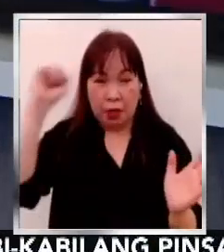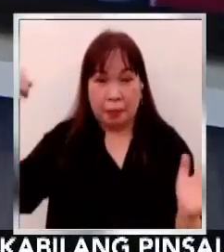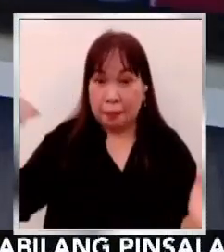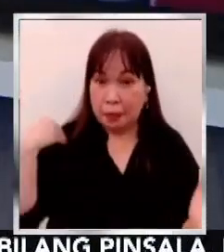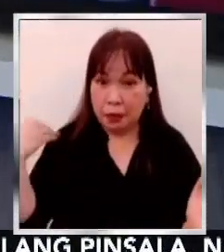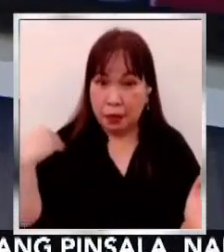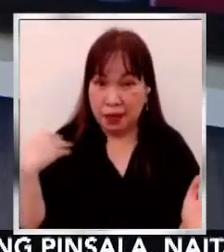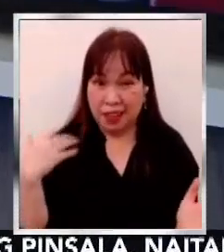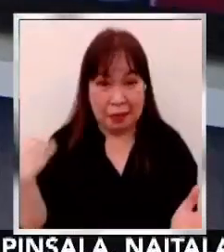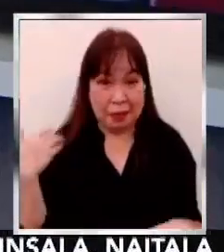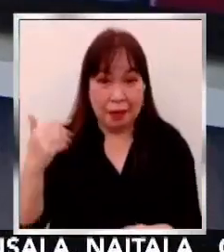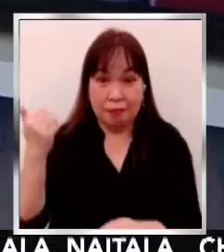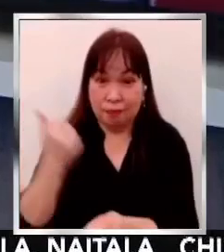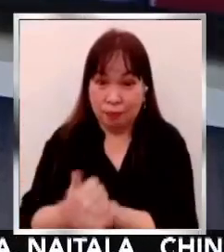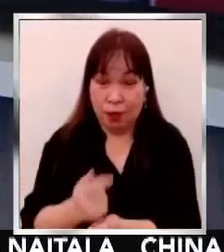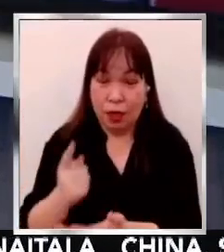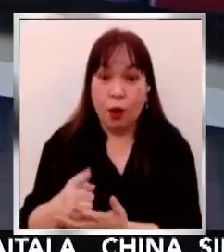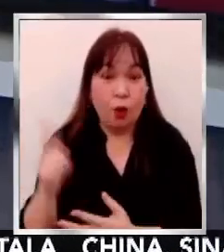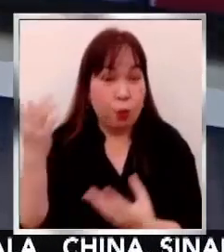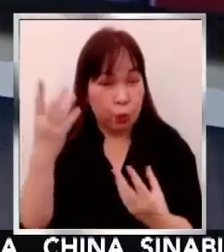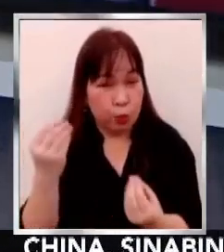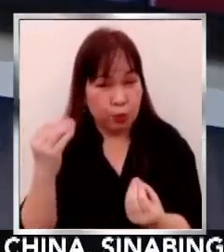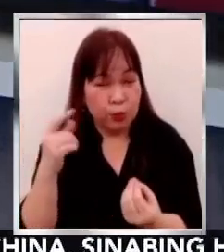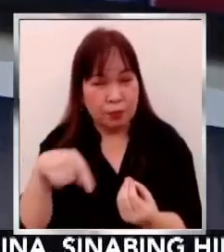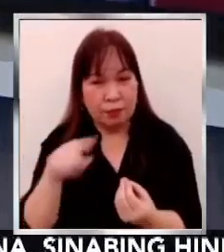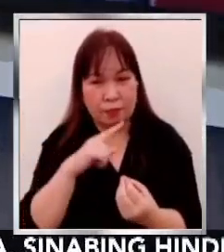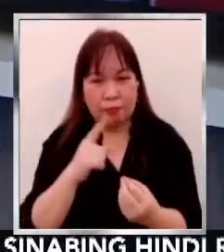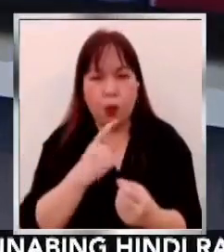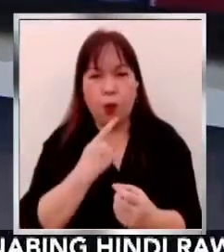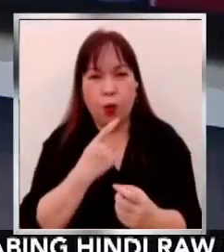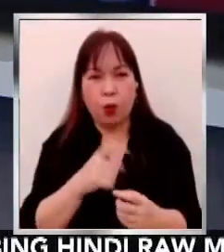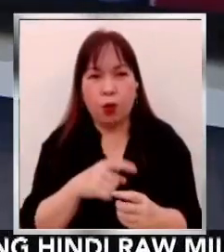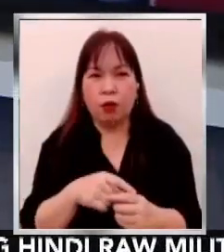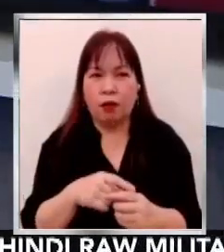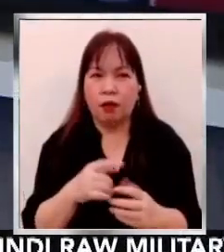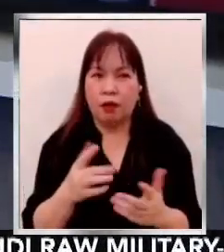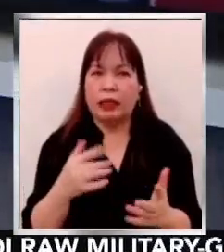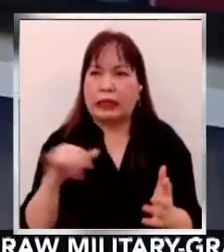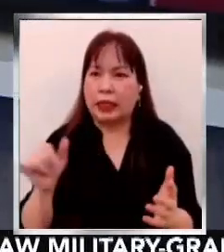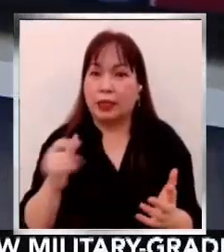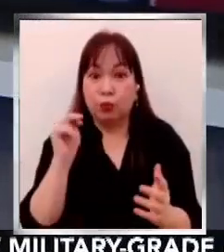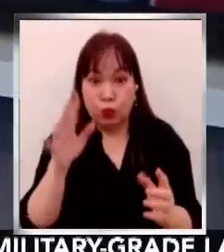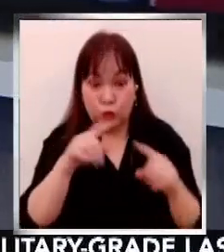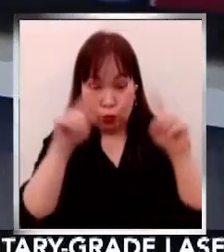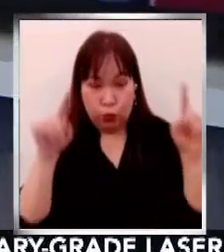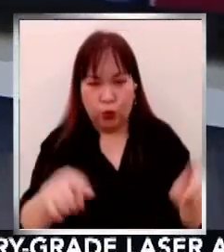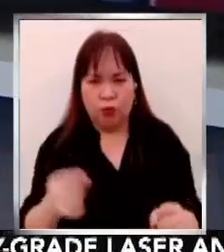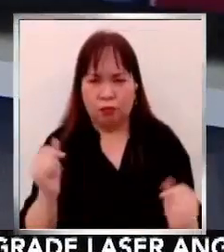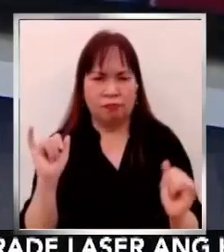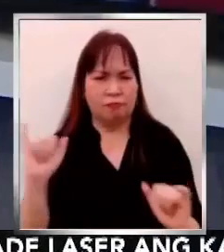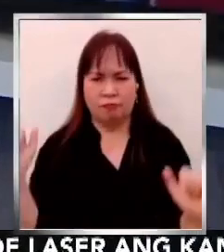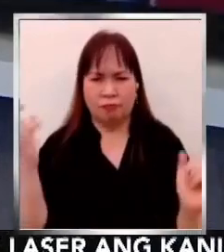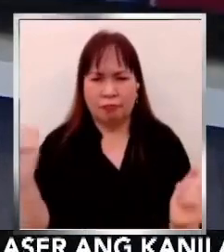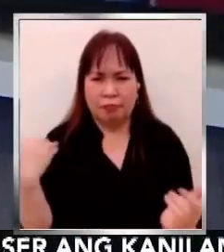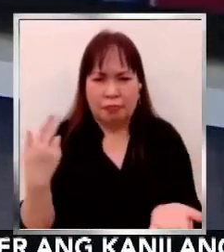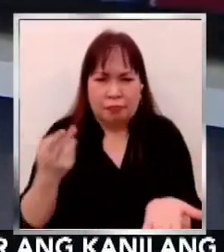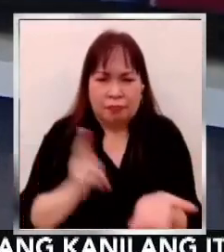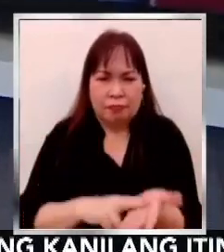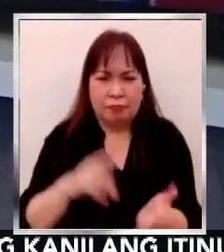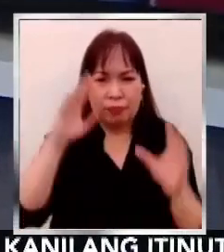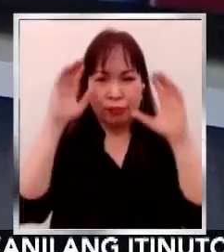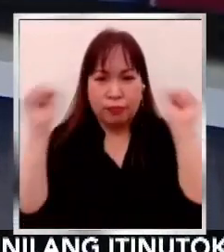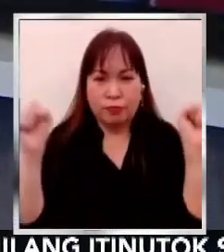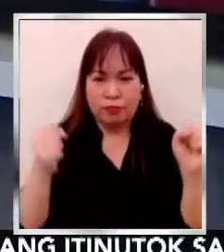aprobado? Ang latest na utos para riyan, wala rin lagda ng Pangulo kaya pinupo na ng ilan. Ano kayang